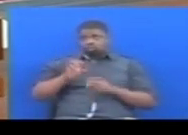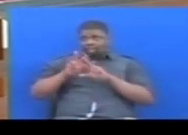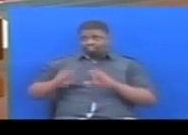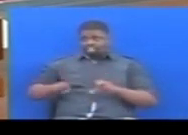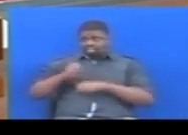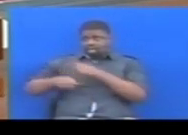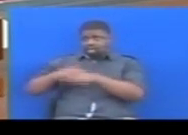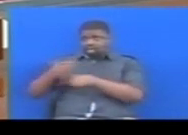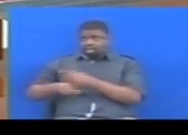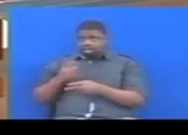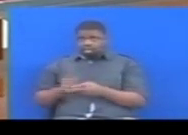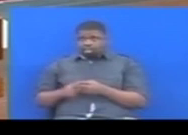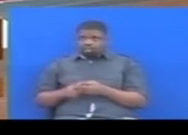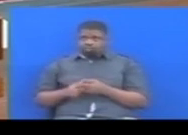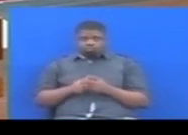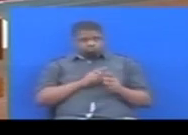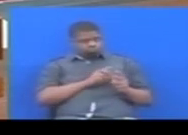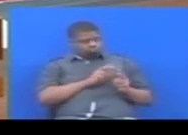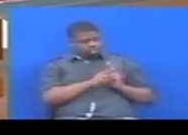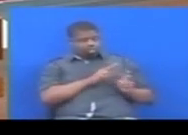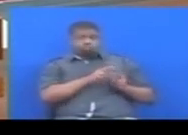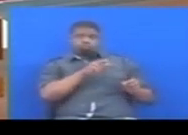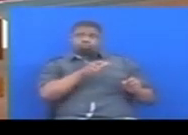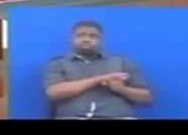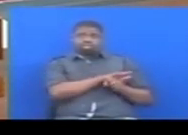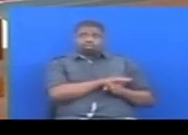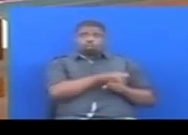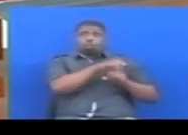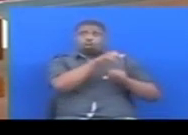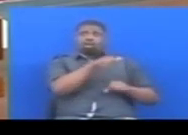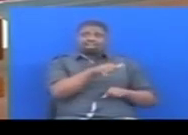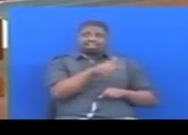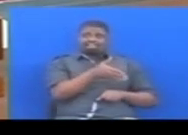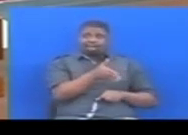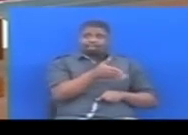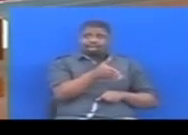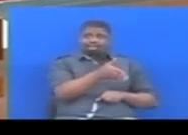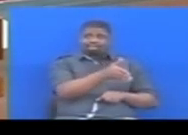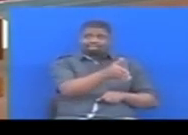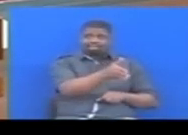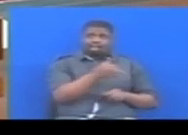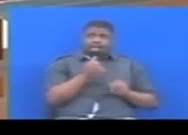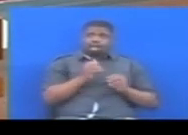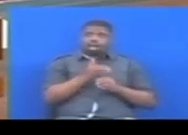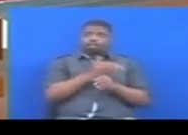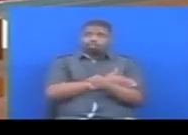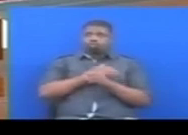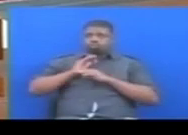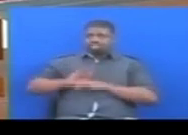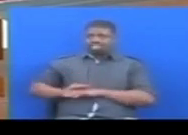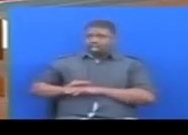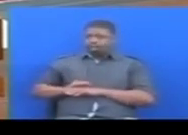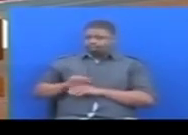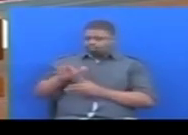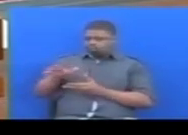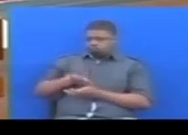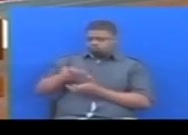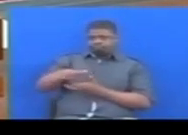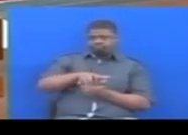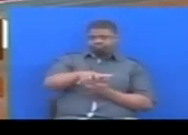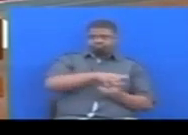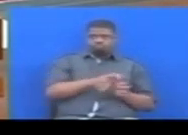ili kuweza kujua wingi wa samaki kwa sasa kabla ya kuridhia shughuli za uvuvi mkubwa, ili